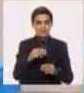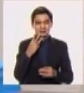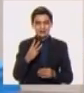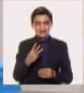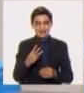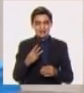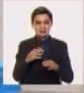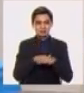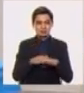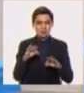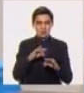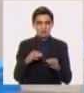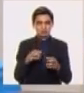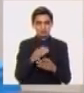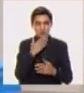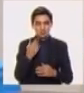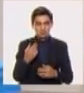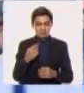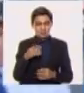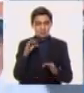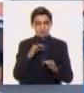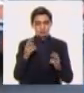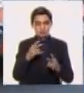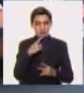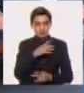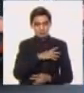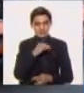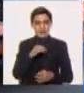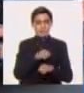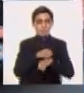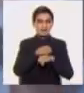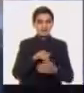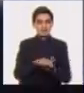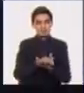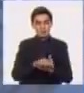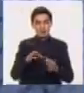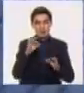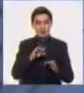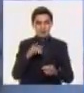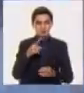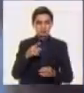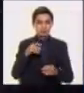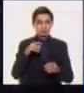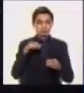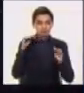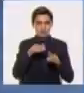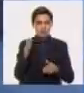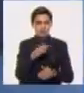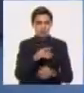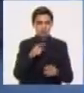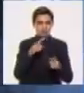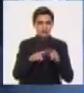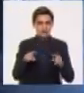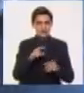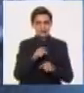кем болмауы тиіс деген шешімге тоқтады. Бұдан бөлек митинг шеруге қатысушылардың бетін бүркемелеуге тыйым салатын бапқа да